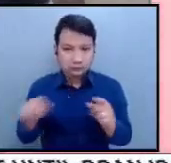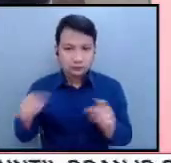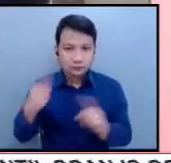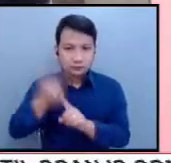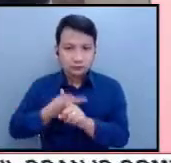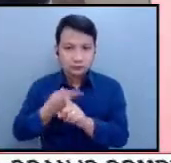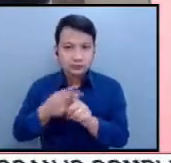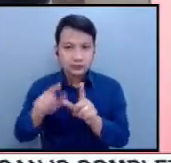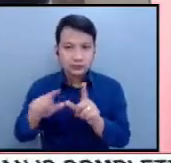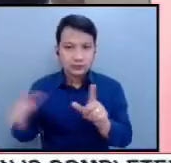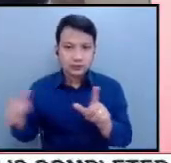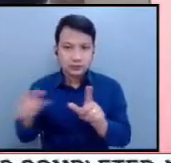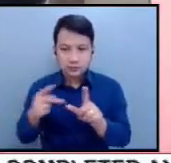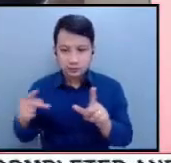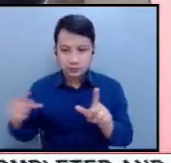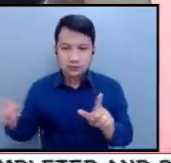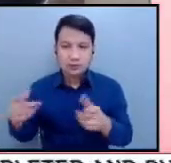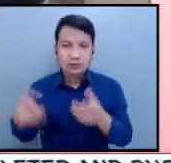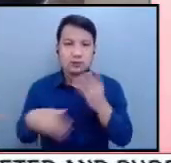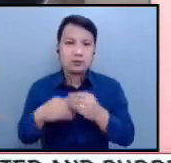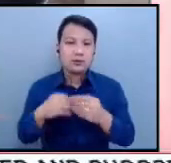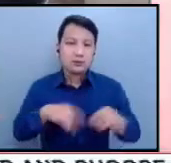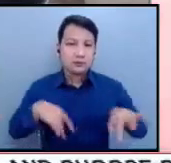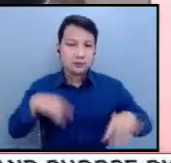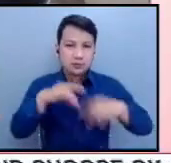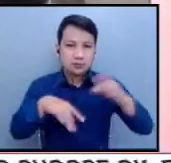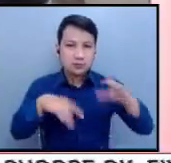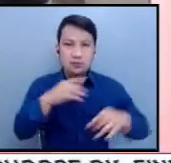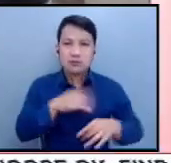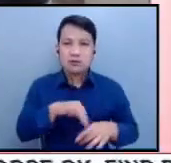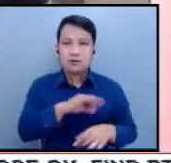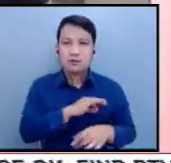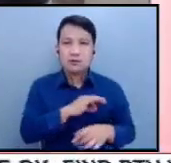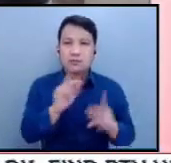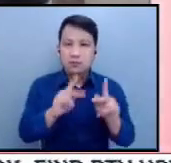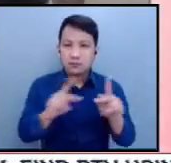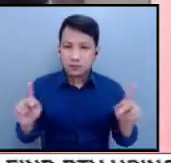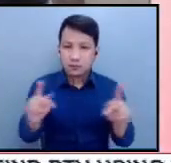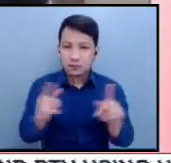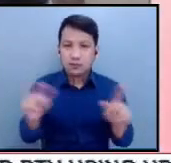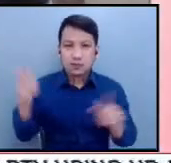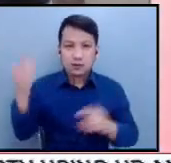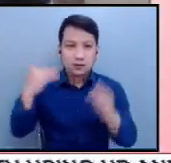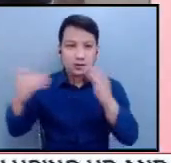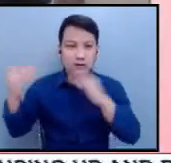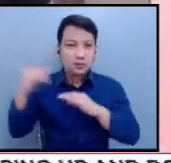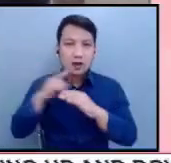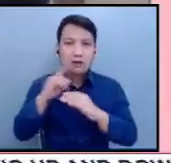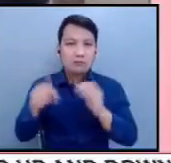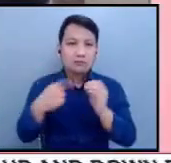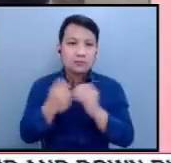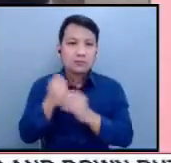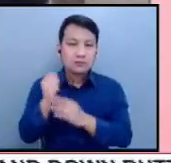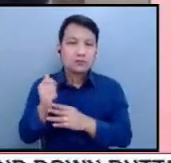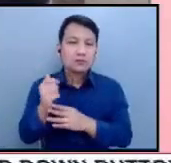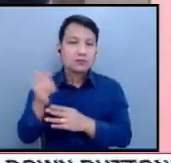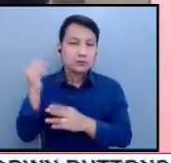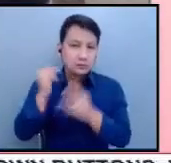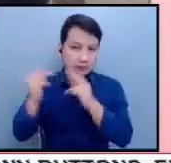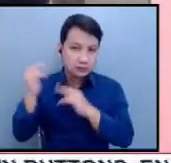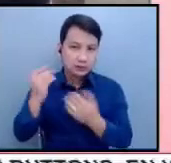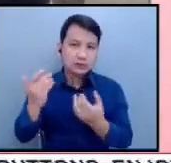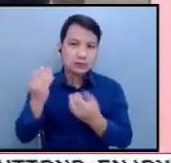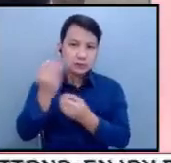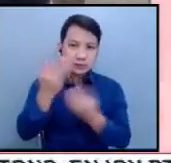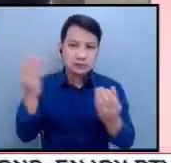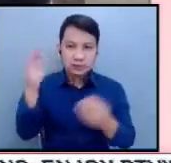ang mga ambag sa kasaysayan ng panitikan ng ating mga dakilang mga kababayan ng mga